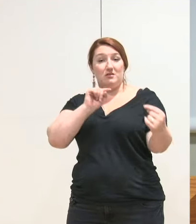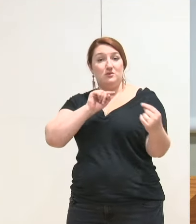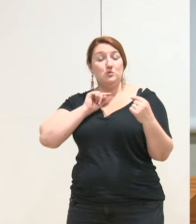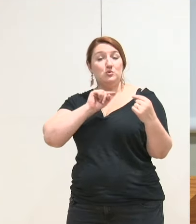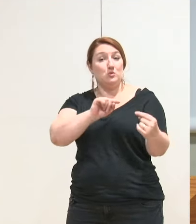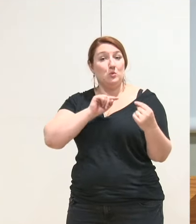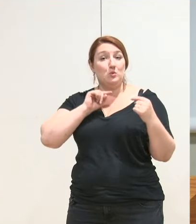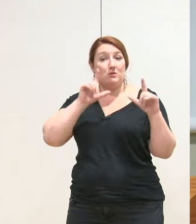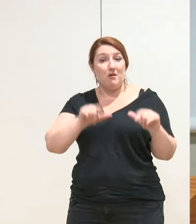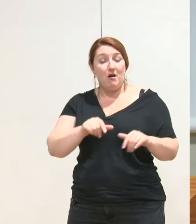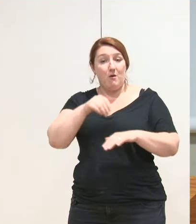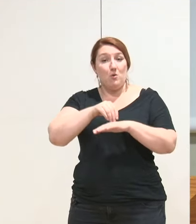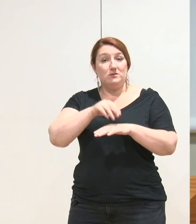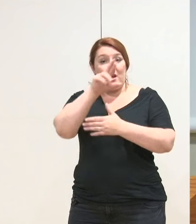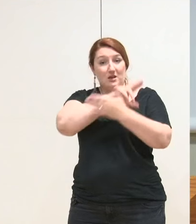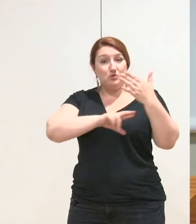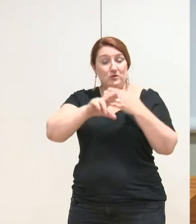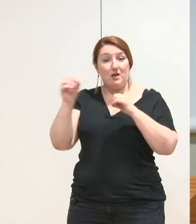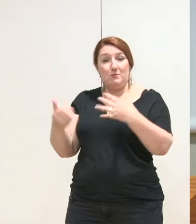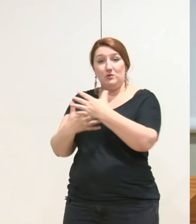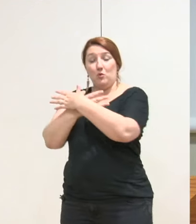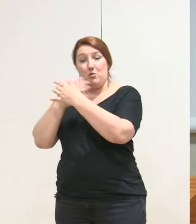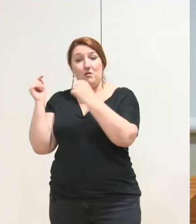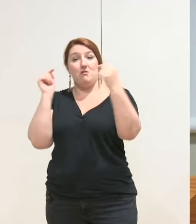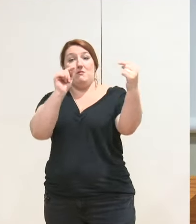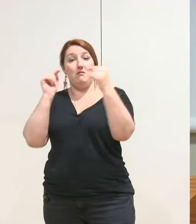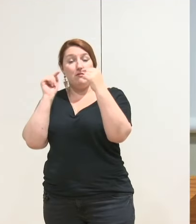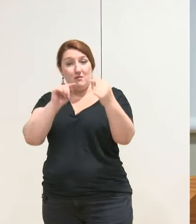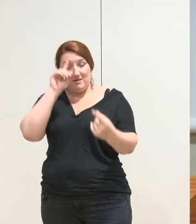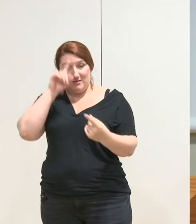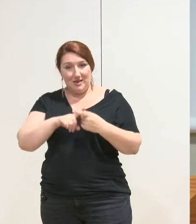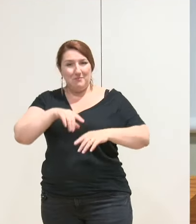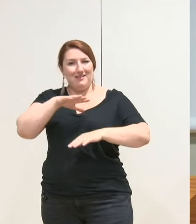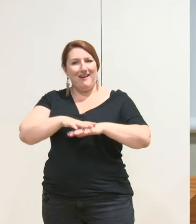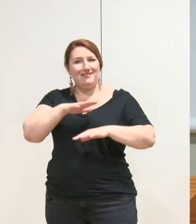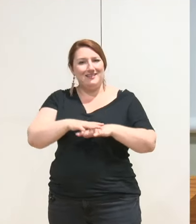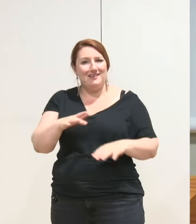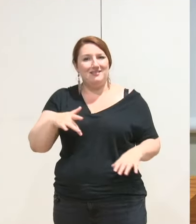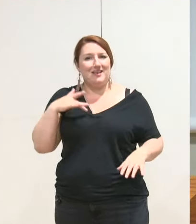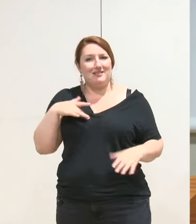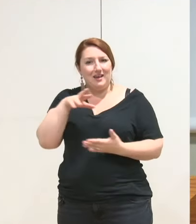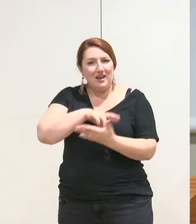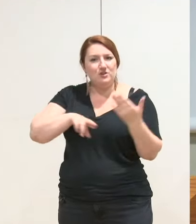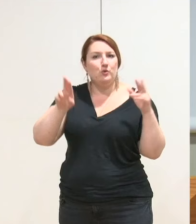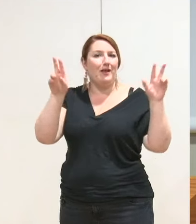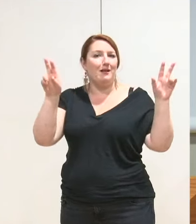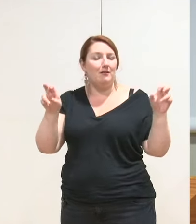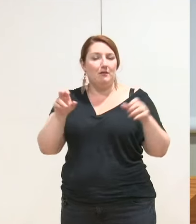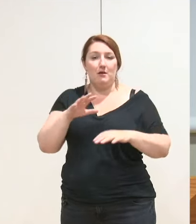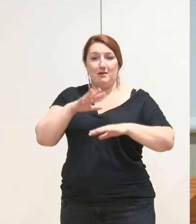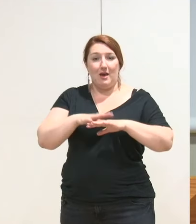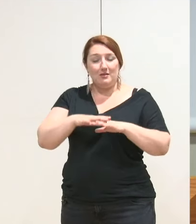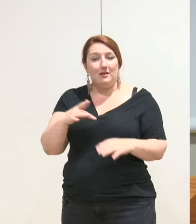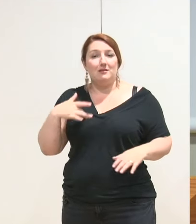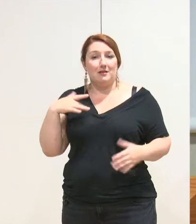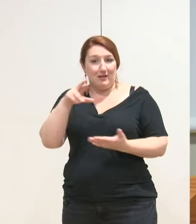entre le Conseil régional et la métropole pour les quartiers d'intérêt régional dans ces quartiers d'intérêt régional il y